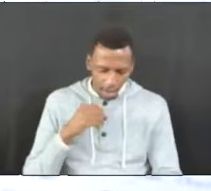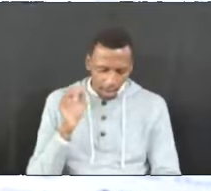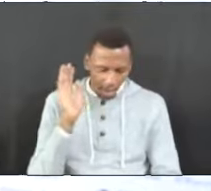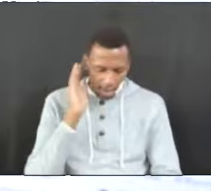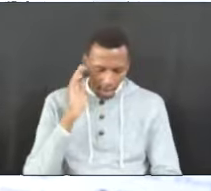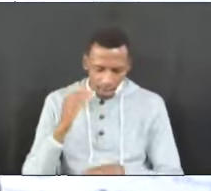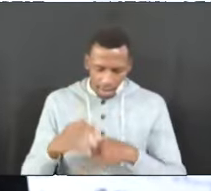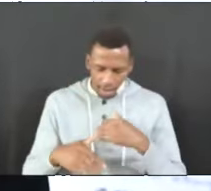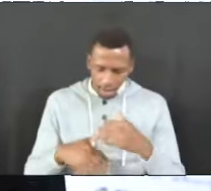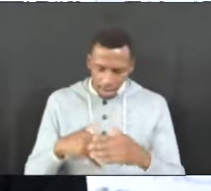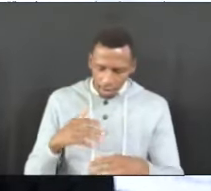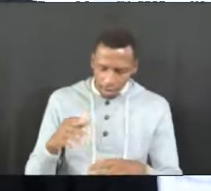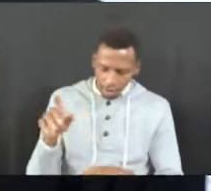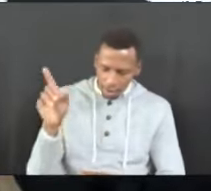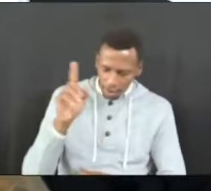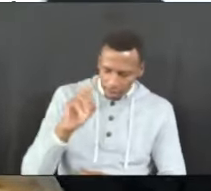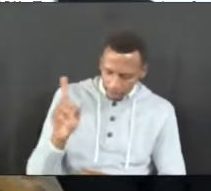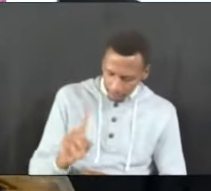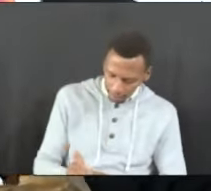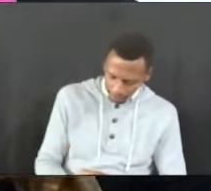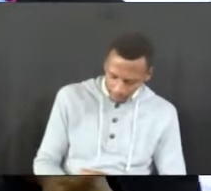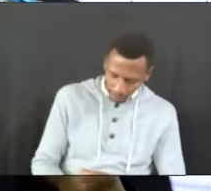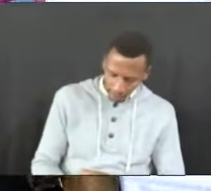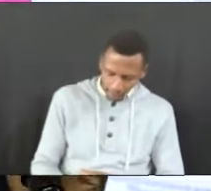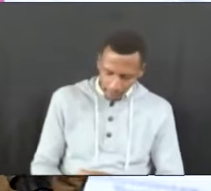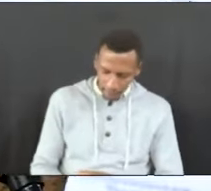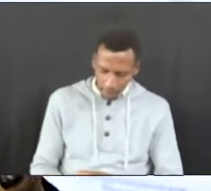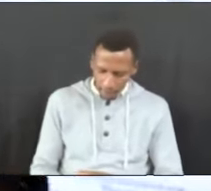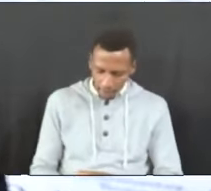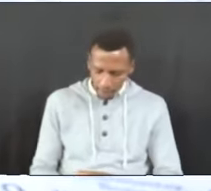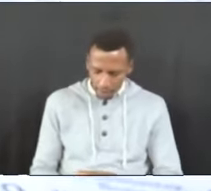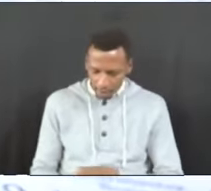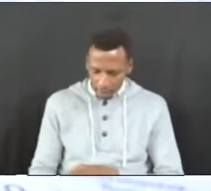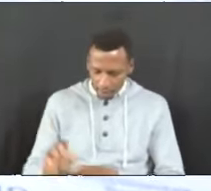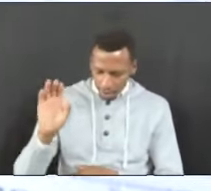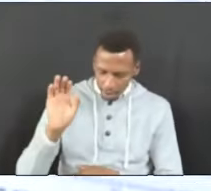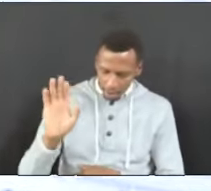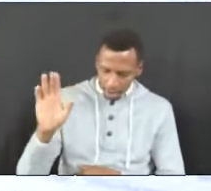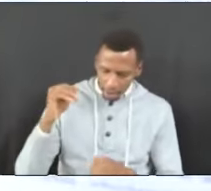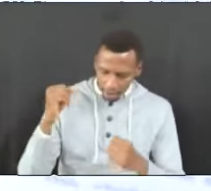ngurumo vitu vyote pia